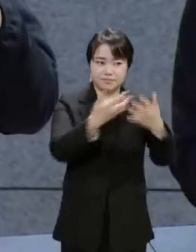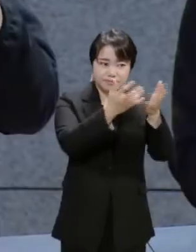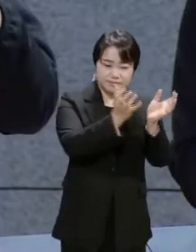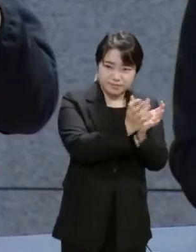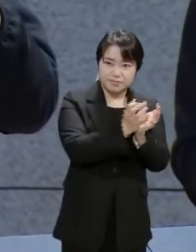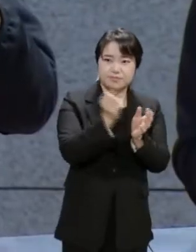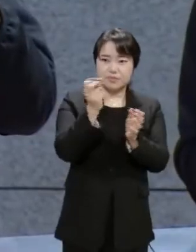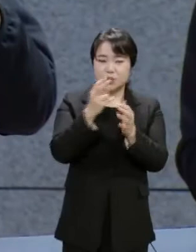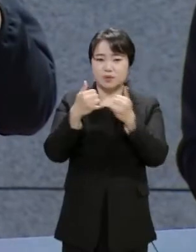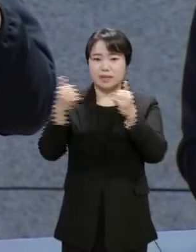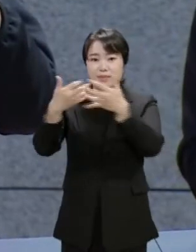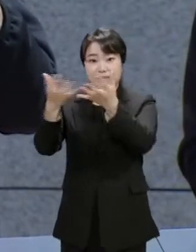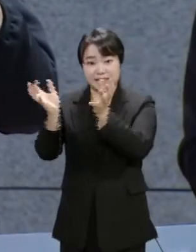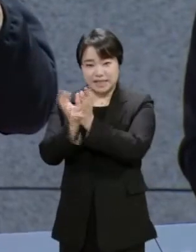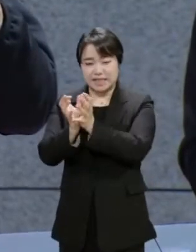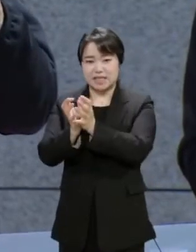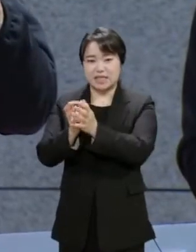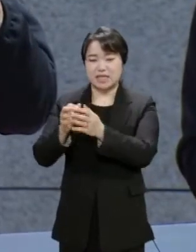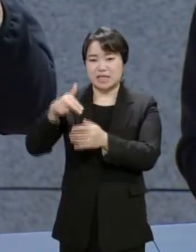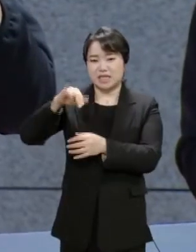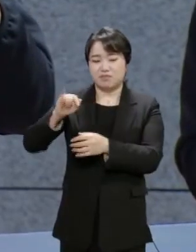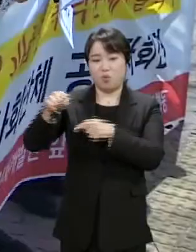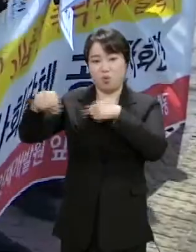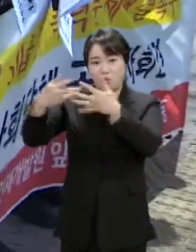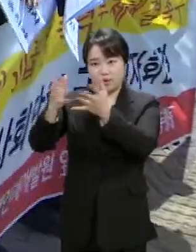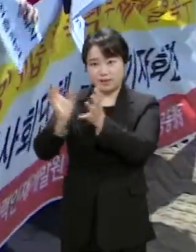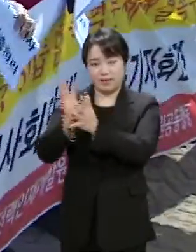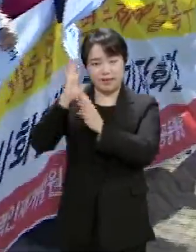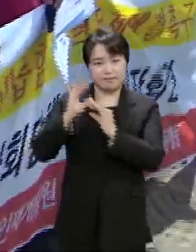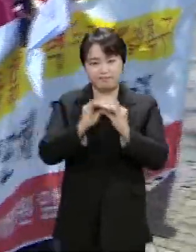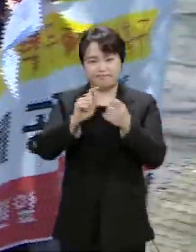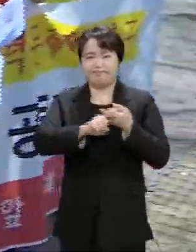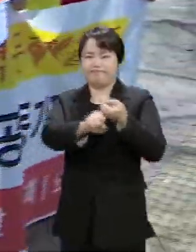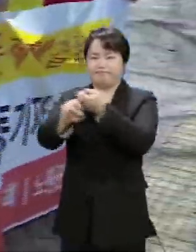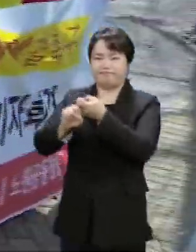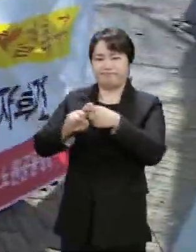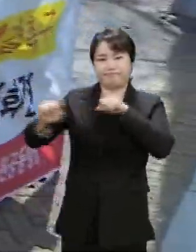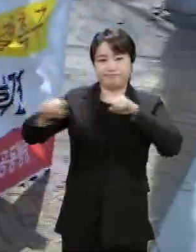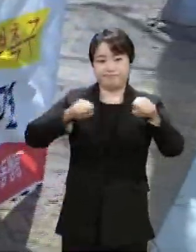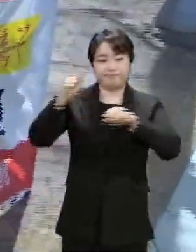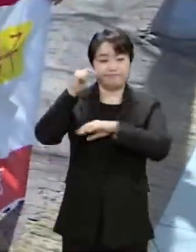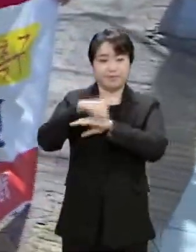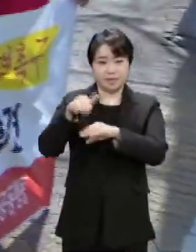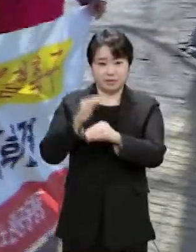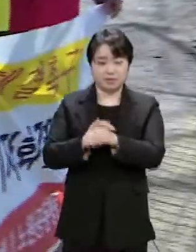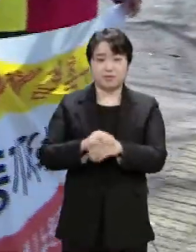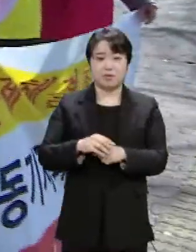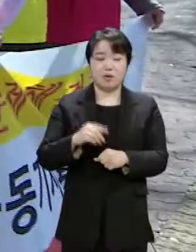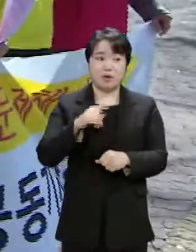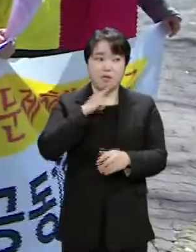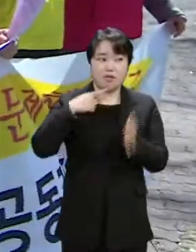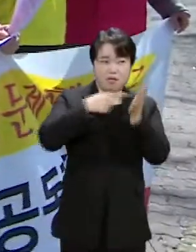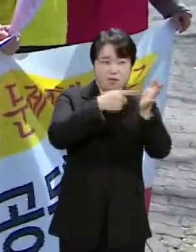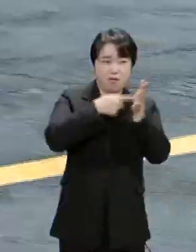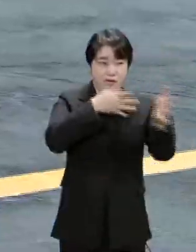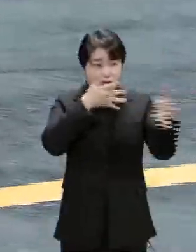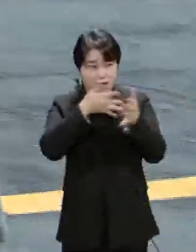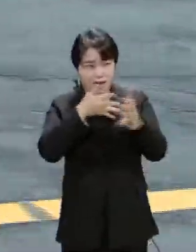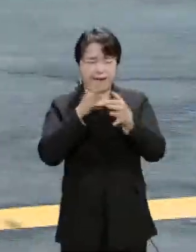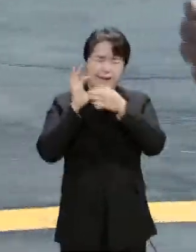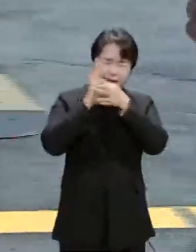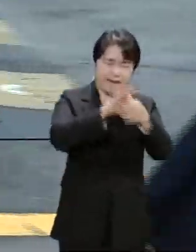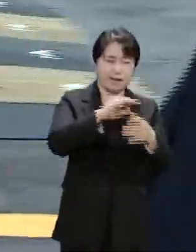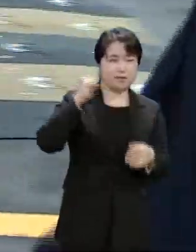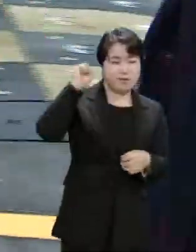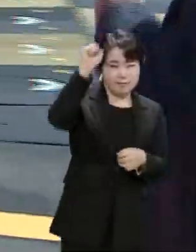노원구 지역 시민사회단체, 진보정당 등은 공동행동을 예고했습니다. 피해자들의 요구가 받아들여질 때까지 집회를